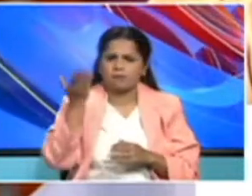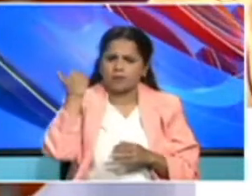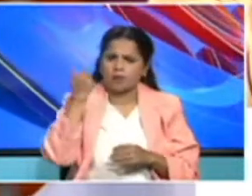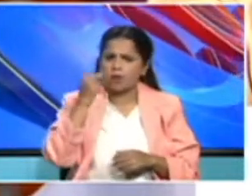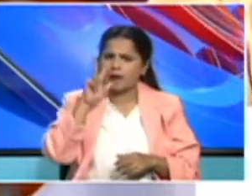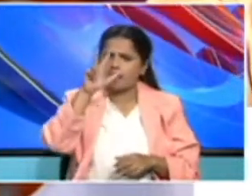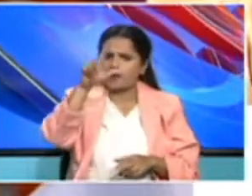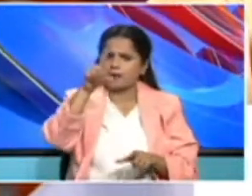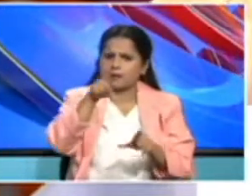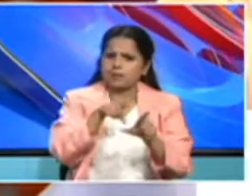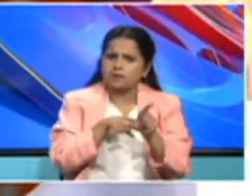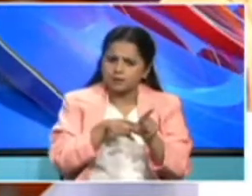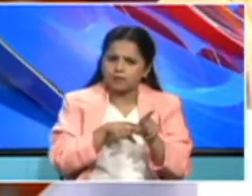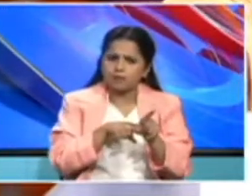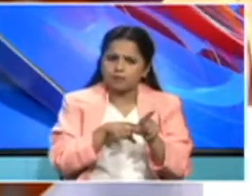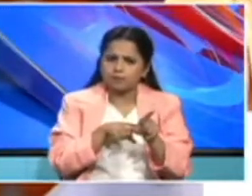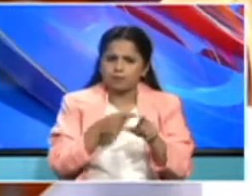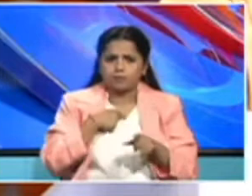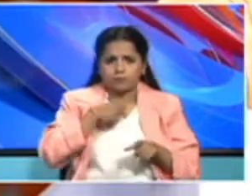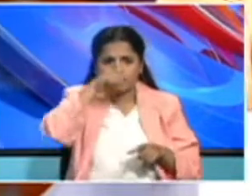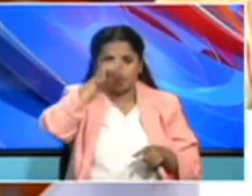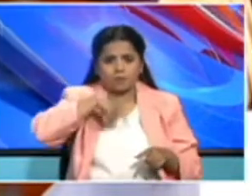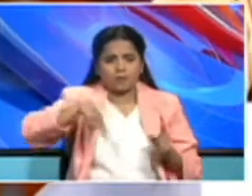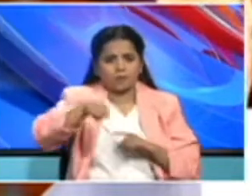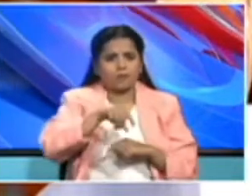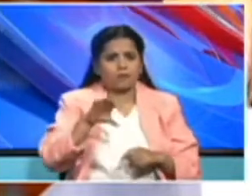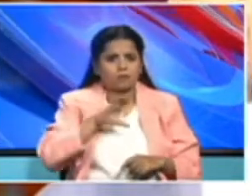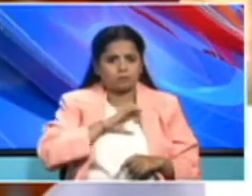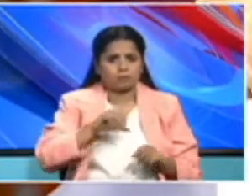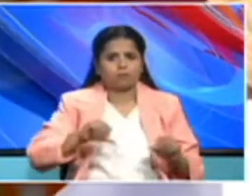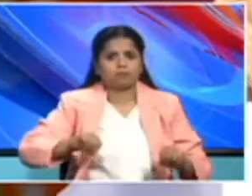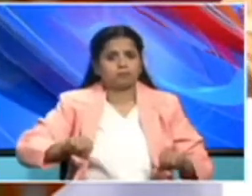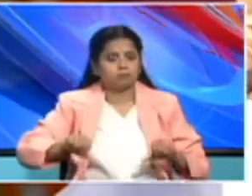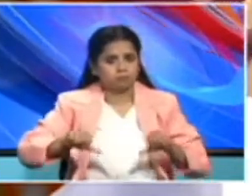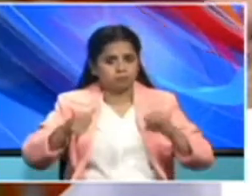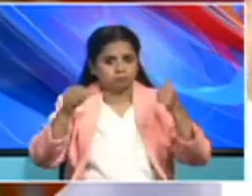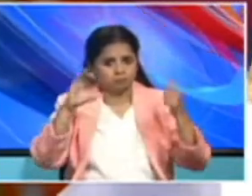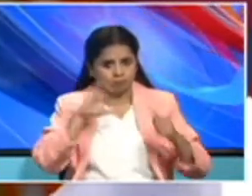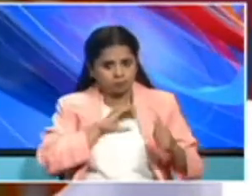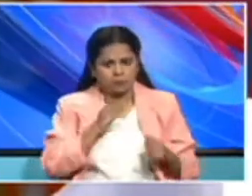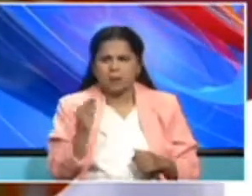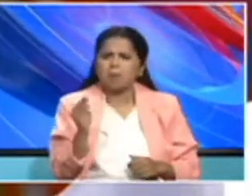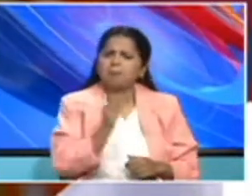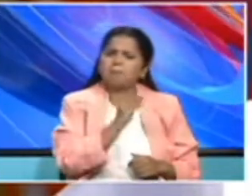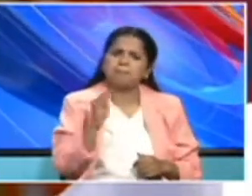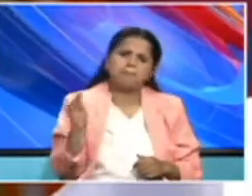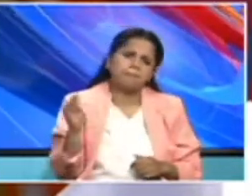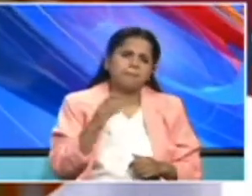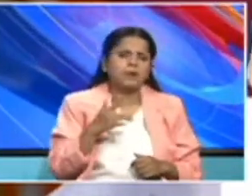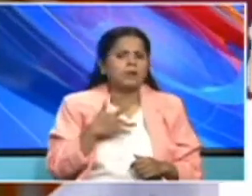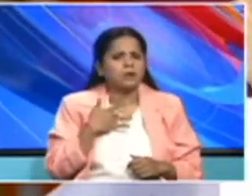में देश का खेल बजट करीब करीब